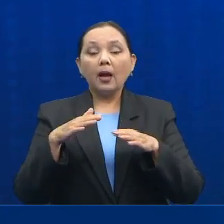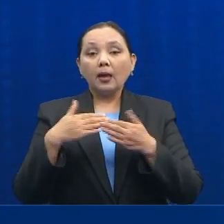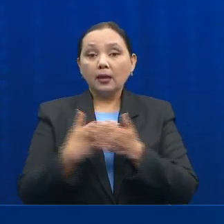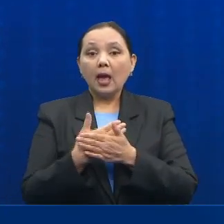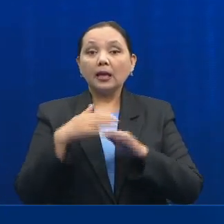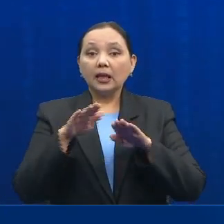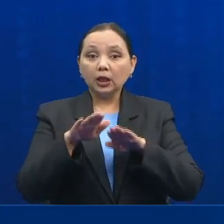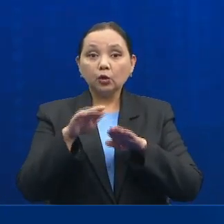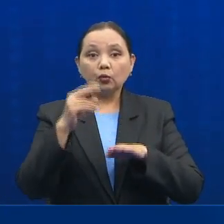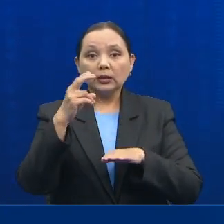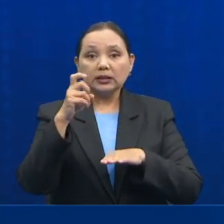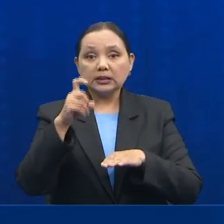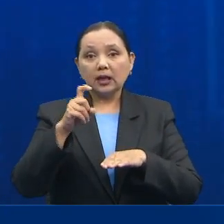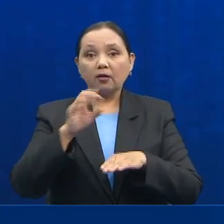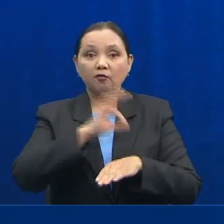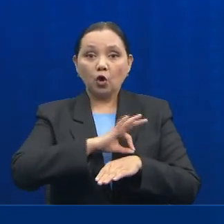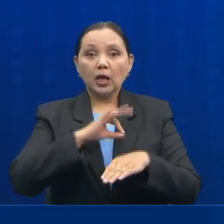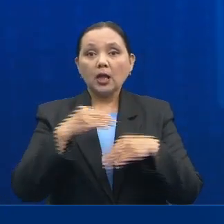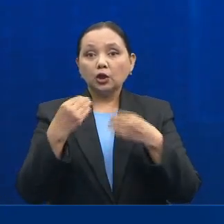tikuvchilik sexi foydalanishga topshirildi.